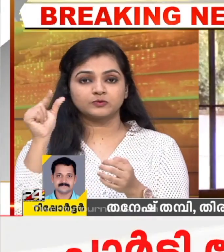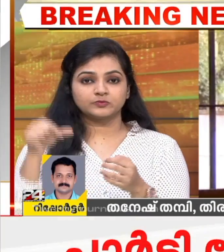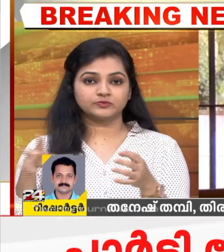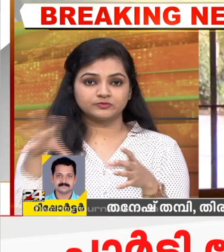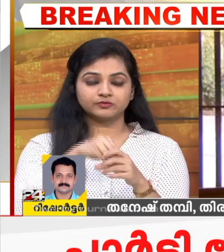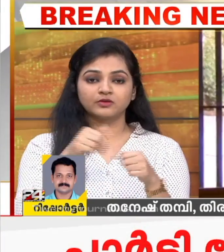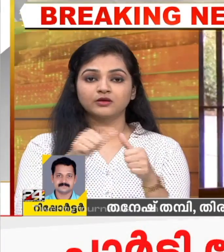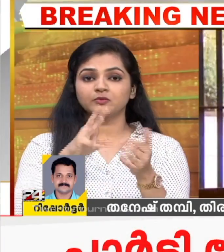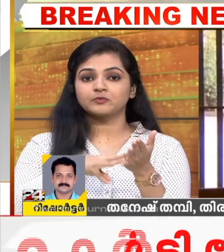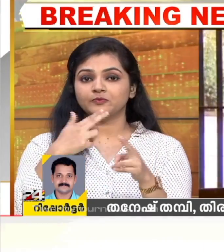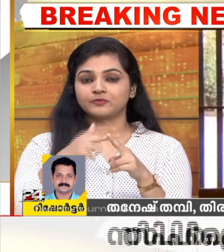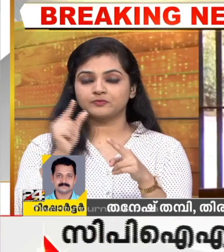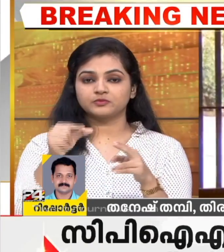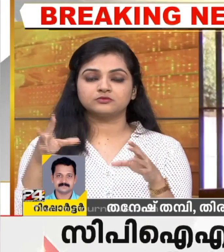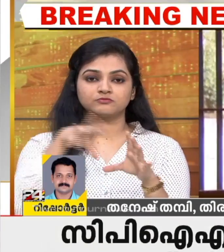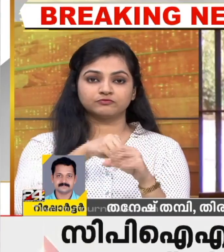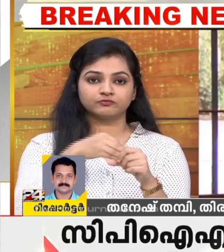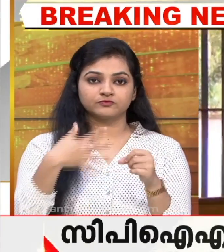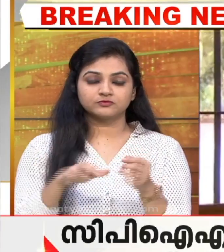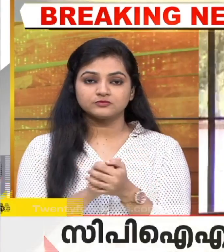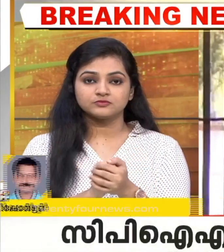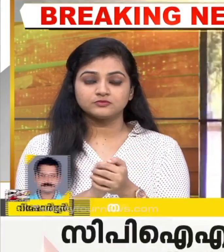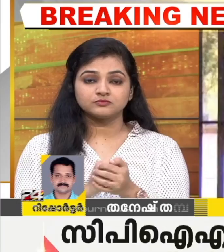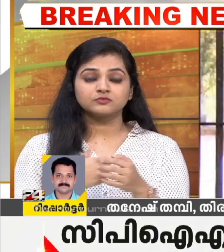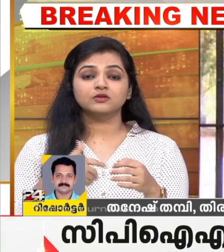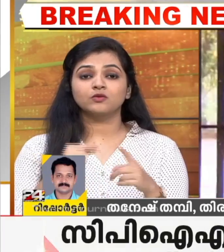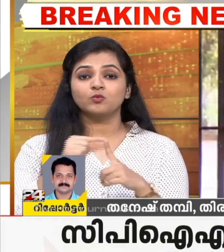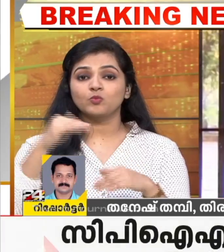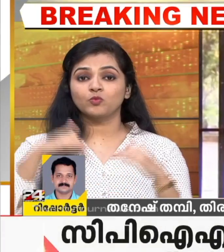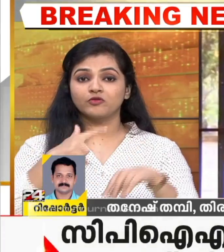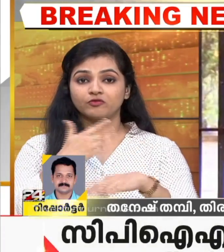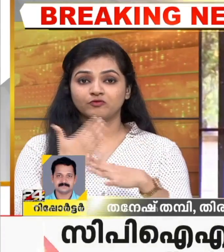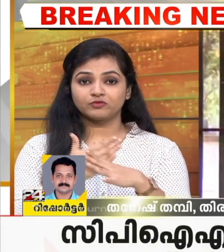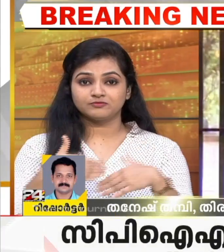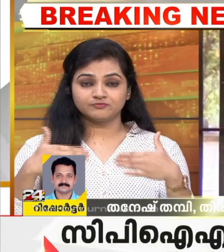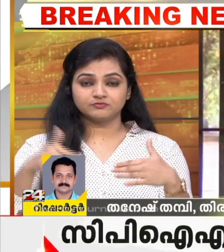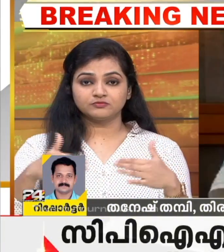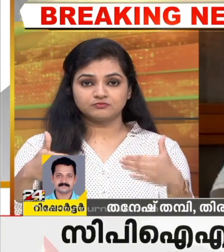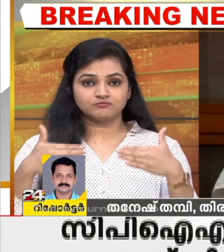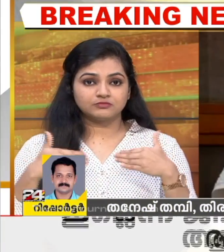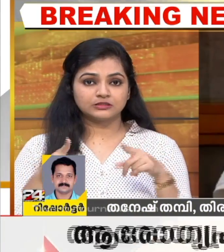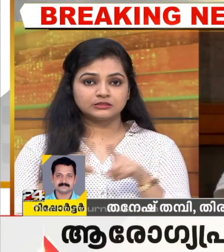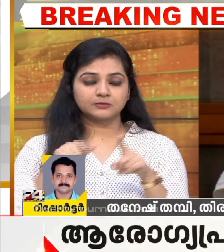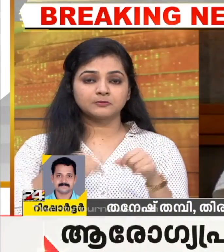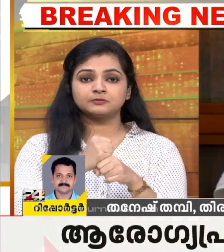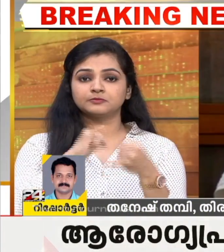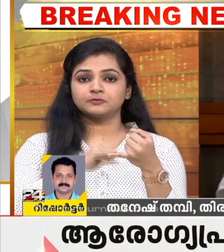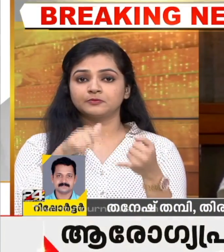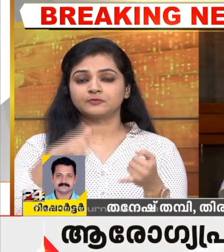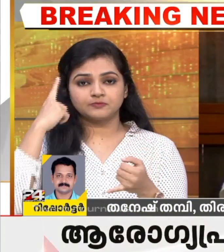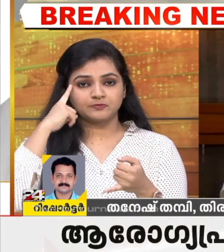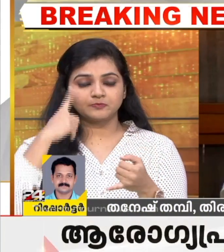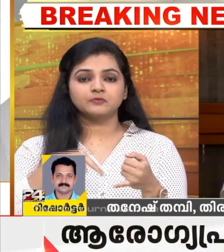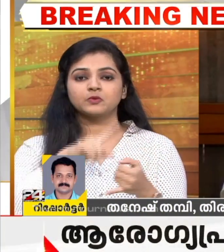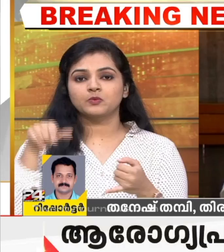പ്രതിനിധിയായി ഉൾപ്പെടുത്തിയിട്ടുണ്ട്. സജീവ രാഷ്ട്രീയത്തിൽ നിന്നുള്ള പിൻവാങ്ങലിന്റെ സൂചനയാണ് ജി സുധാകരന്റെ ഈ ഒരു നിലപാട് അല്ലെങ്കിൽ തീരുമാനം എന്നാണ്